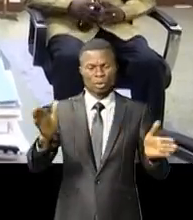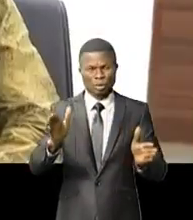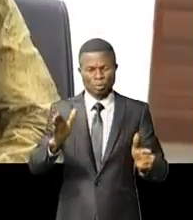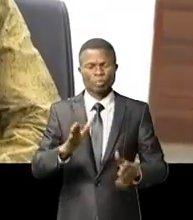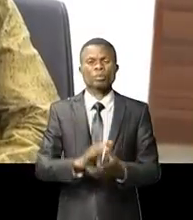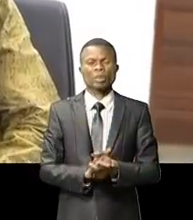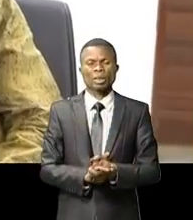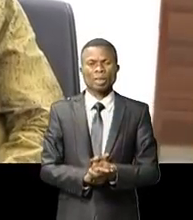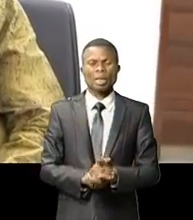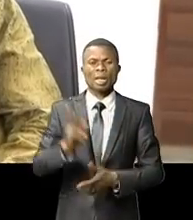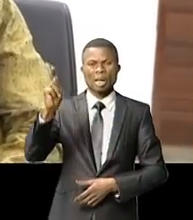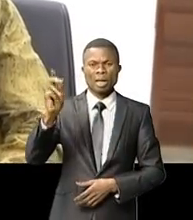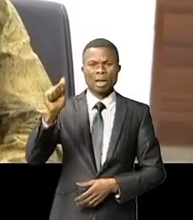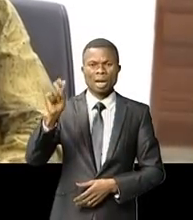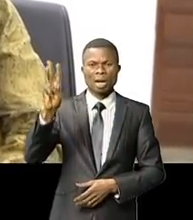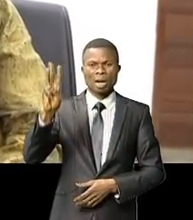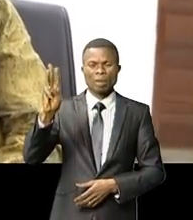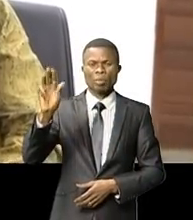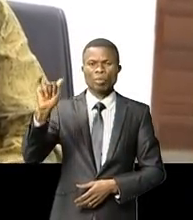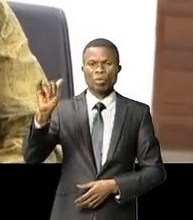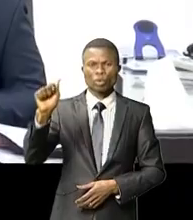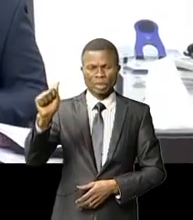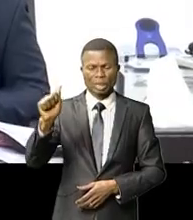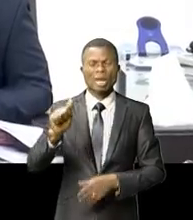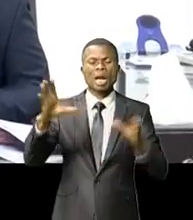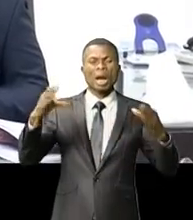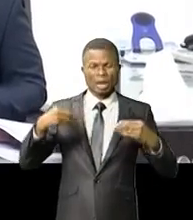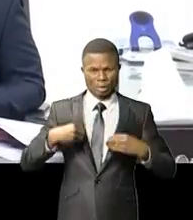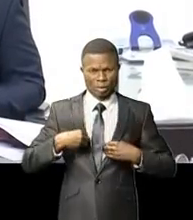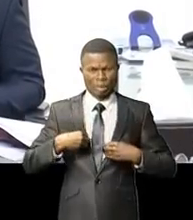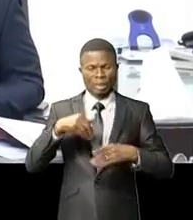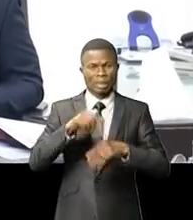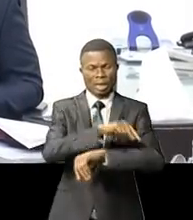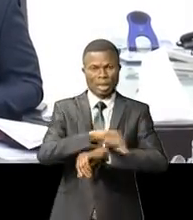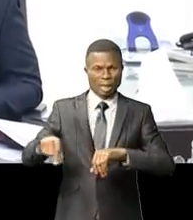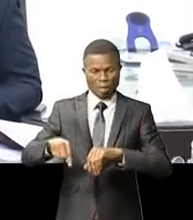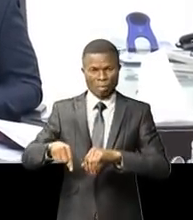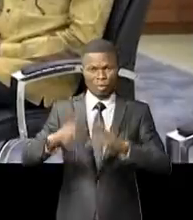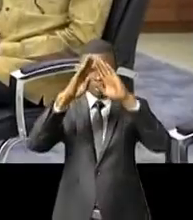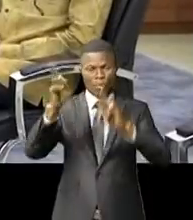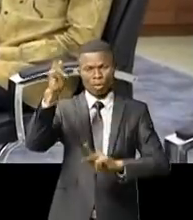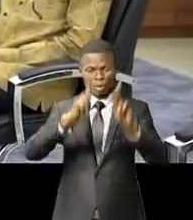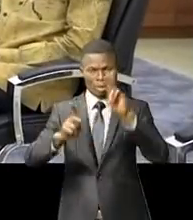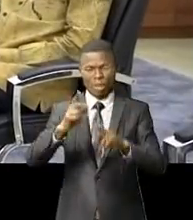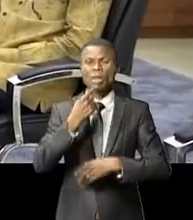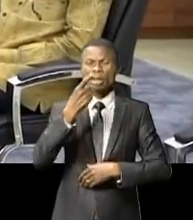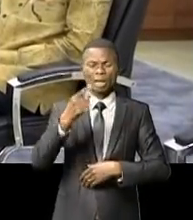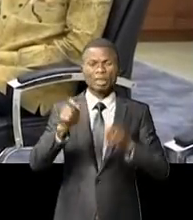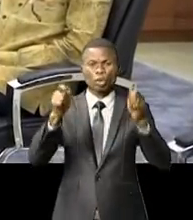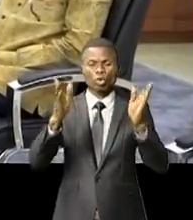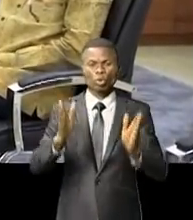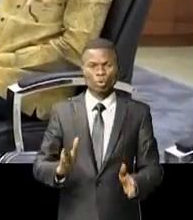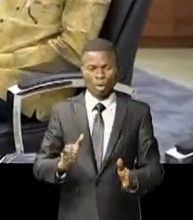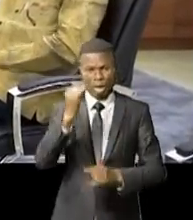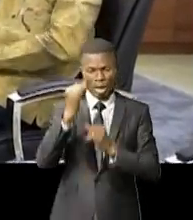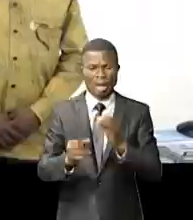Augustin Kabuya, qui était reçu en audience par Modeste Baati-Lukwebo dans son cabinet du Palais du Peuple, l'a dit à la presse au